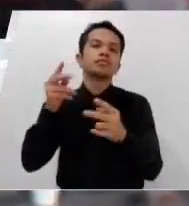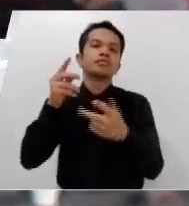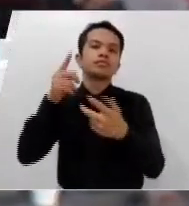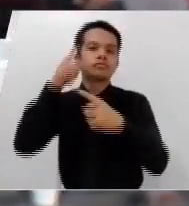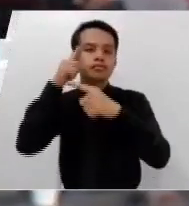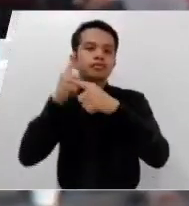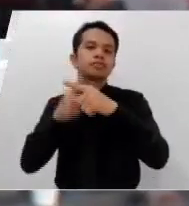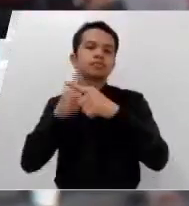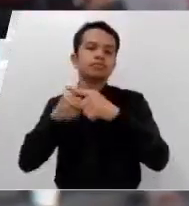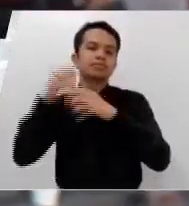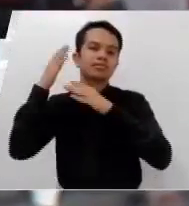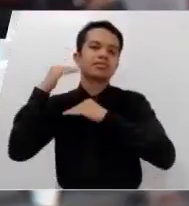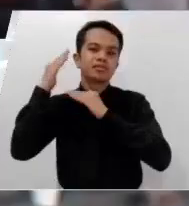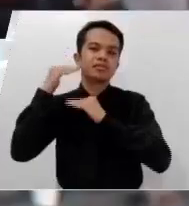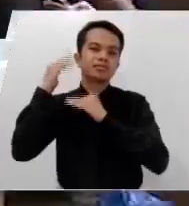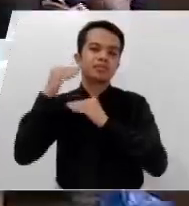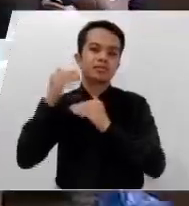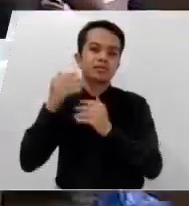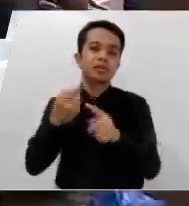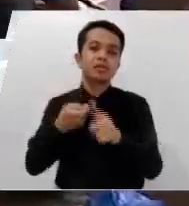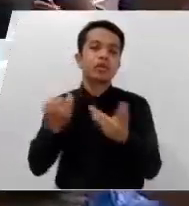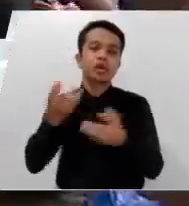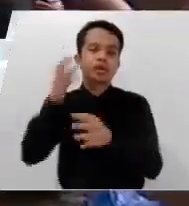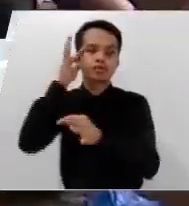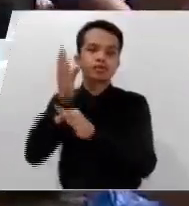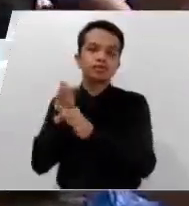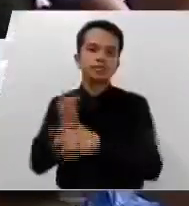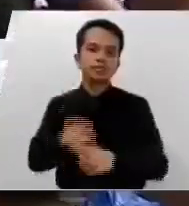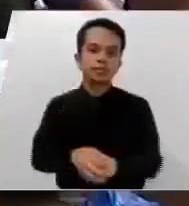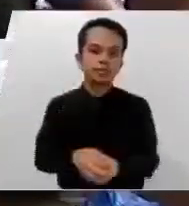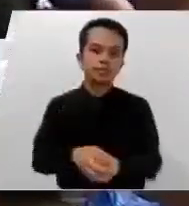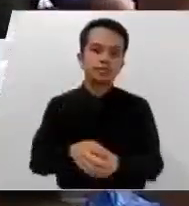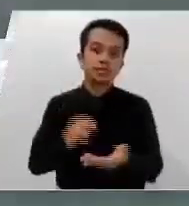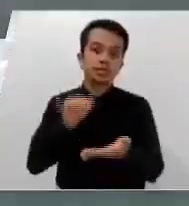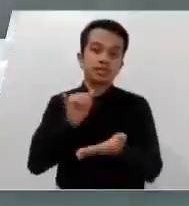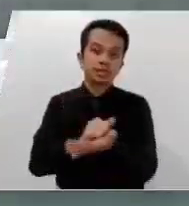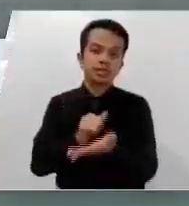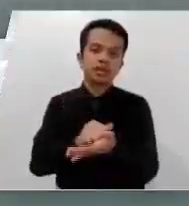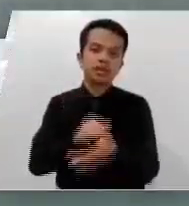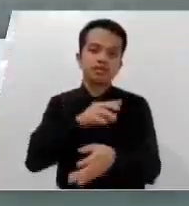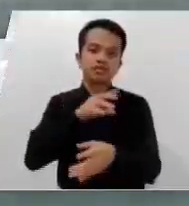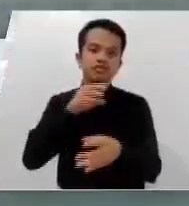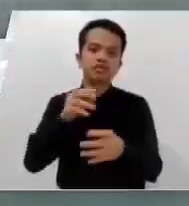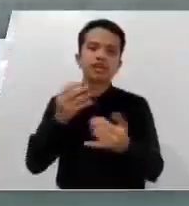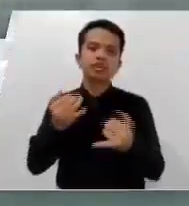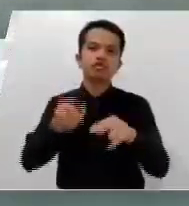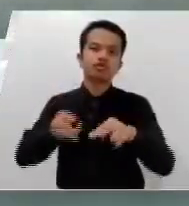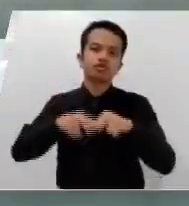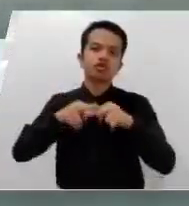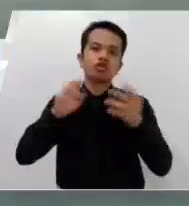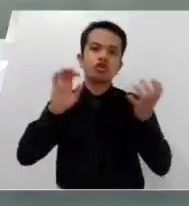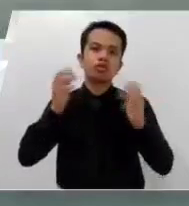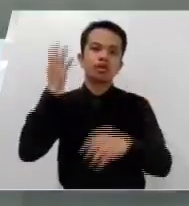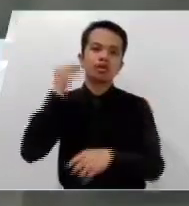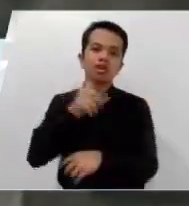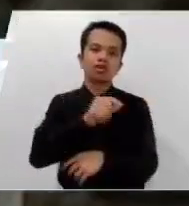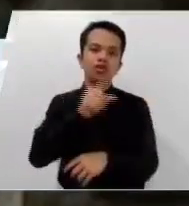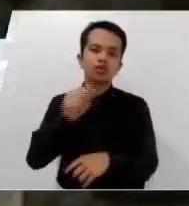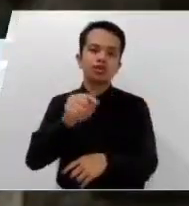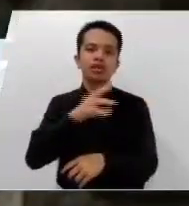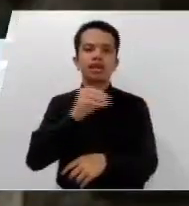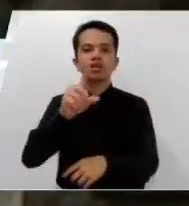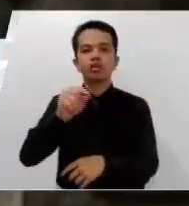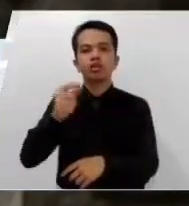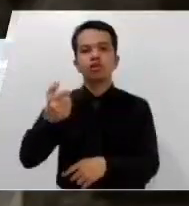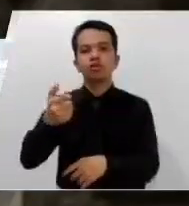ito sa kanilang pananampalataya. Malaking bagay na bumalik yan sa ganyang kataas kumpara nung taong 2020 o 2021. Bukod